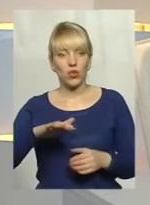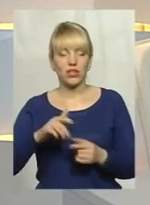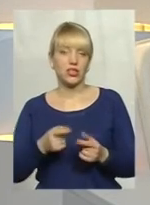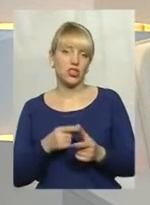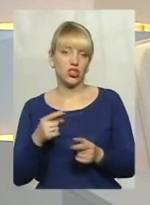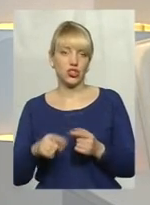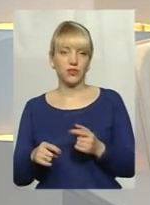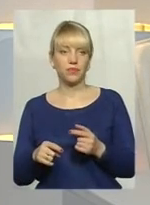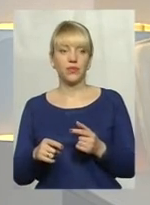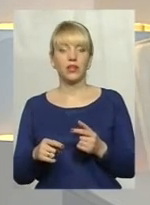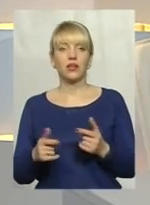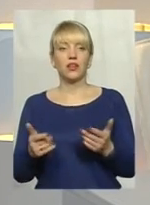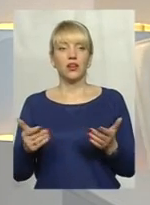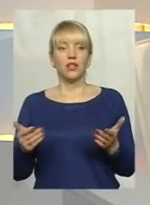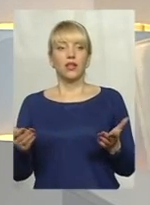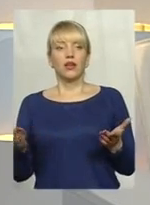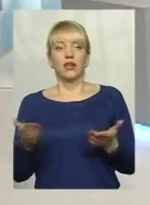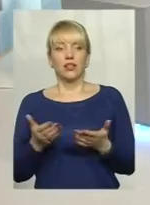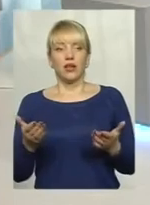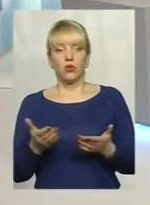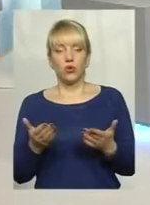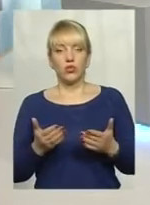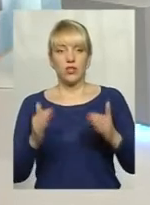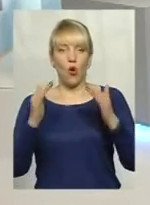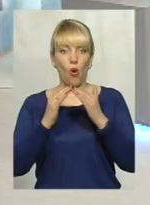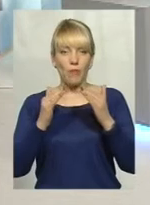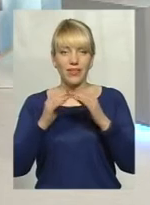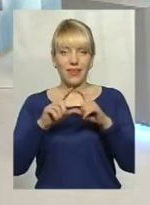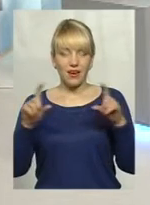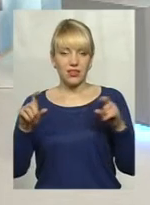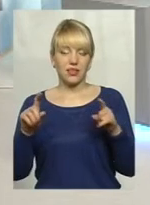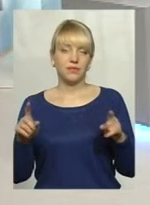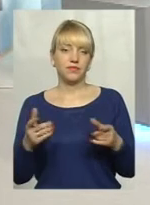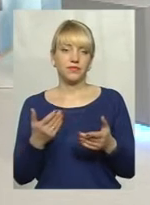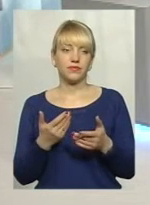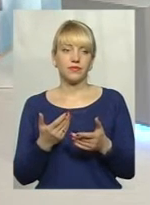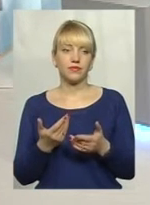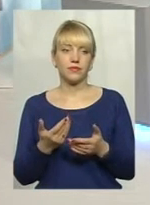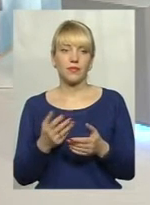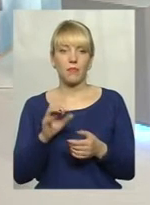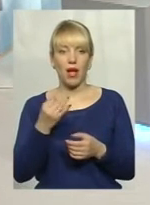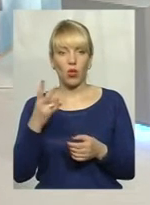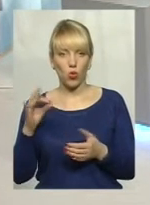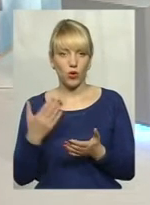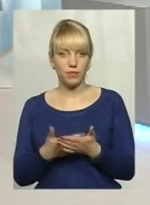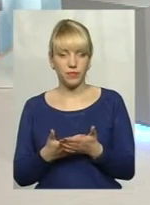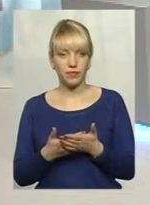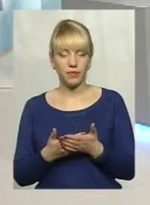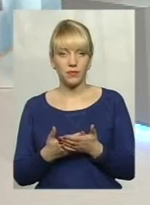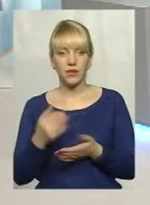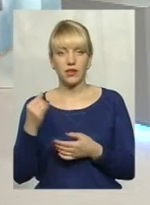ж певного там приміщення, об'єкта чи приміщення комунального майна, так,